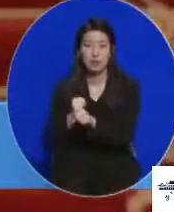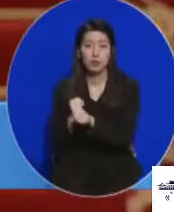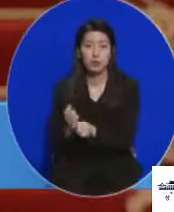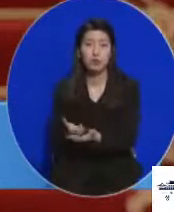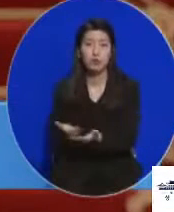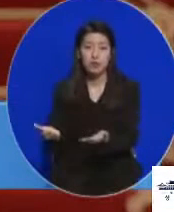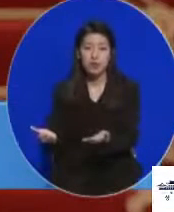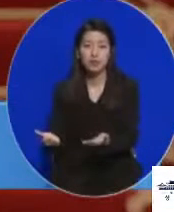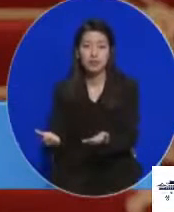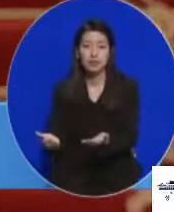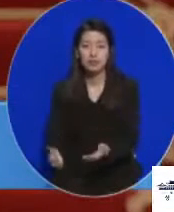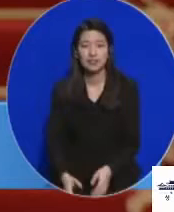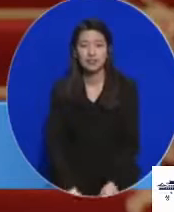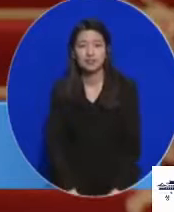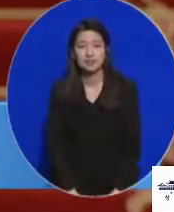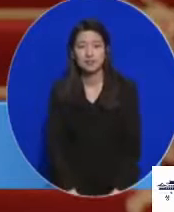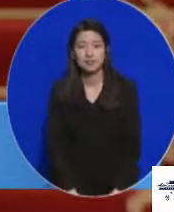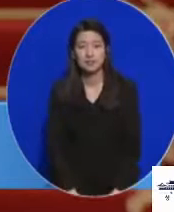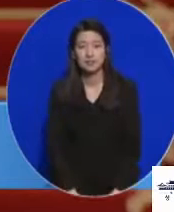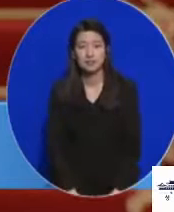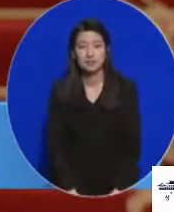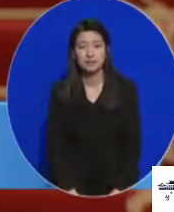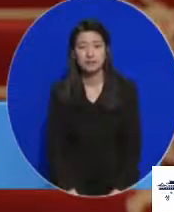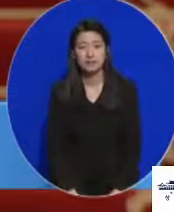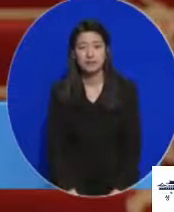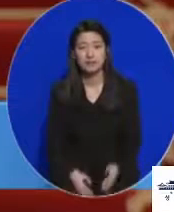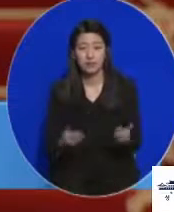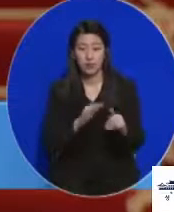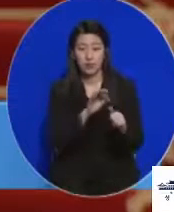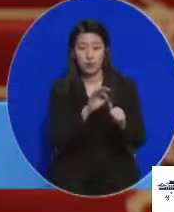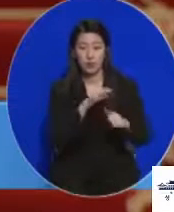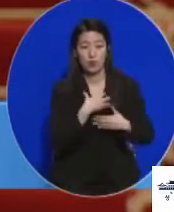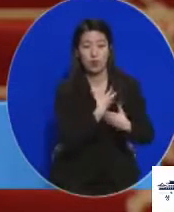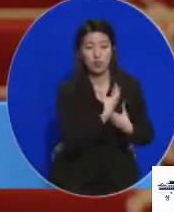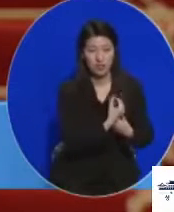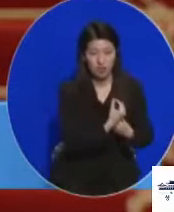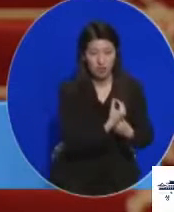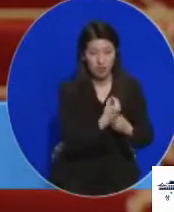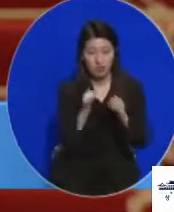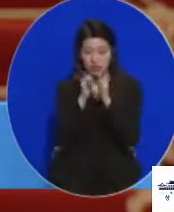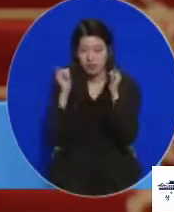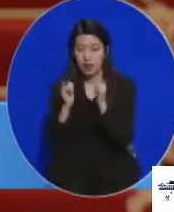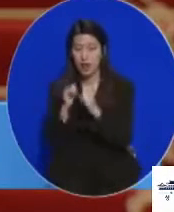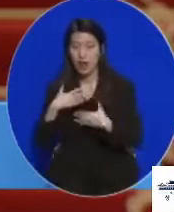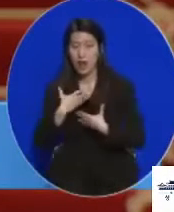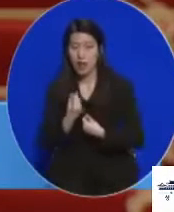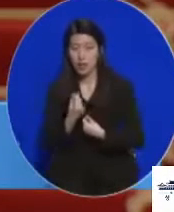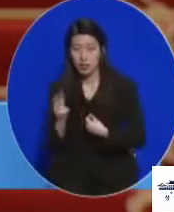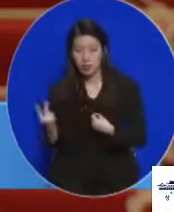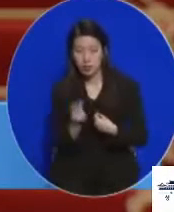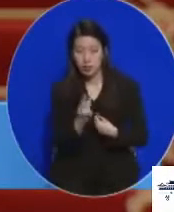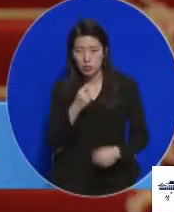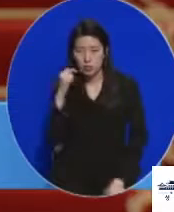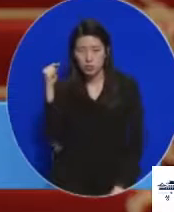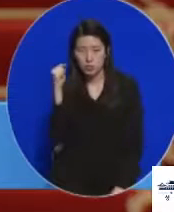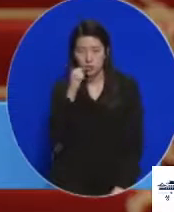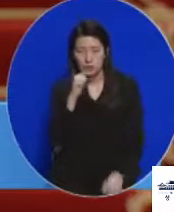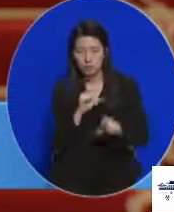함께 위기를 극복하기 위한 고용한 전망과 사회안전망 도한 청 강화됩니다